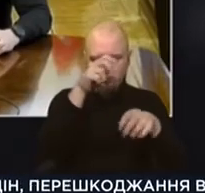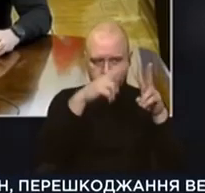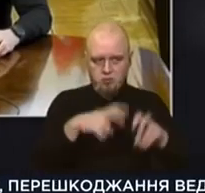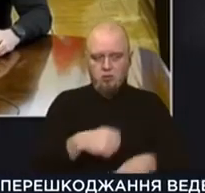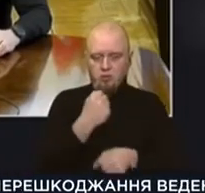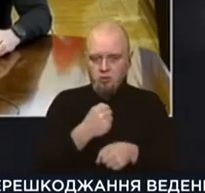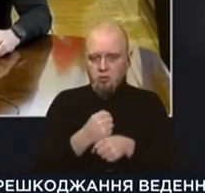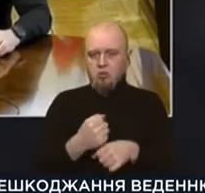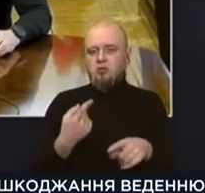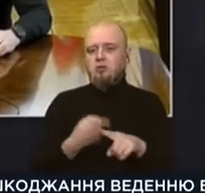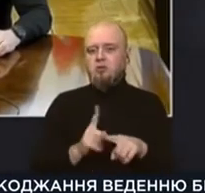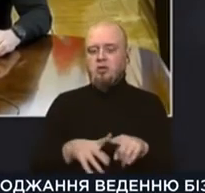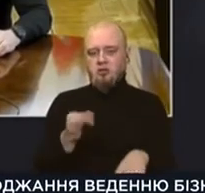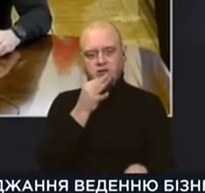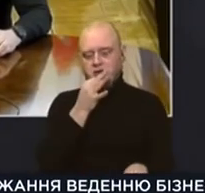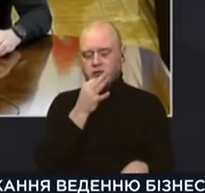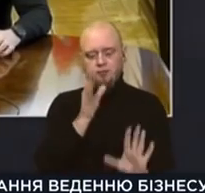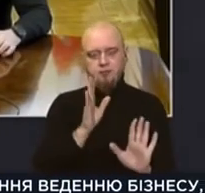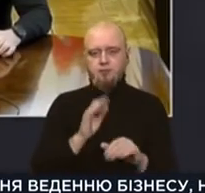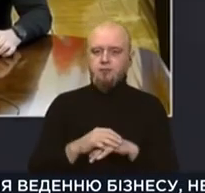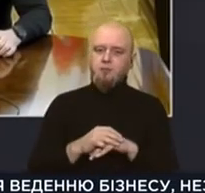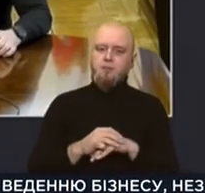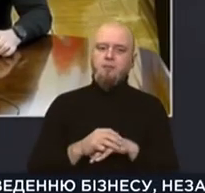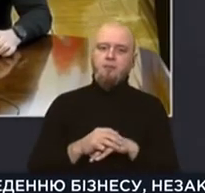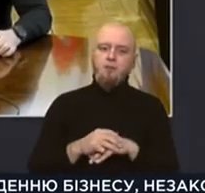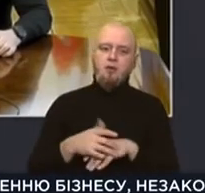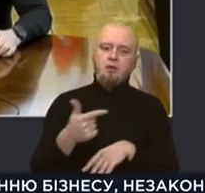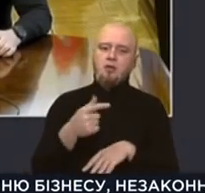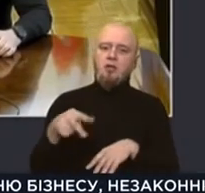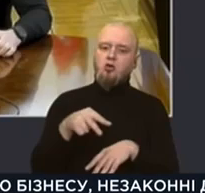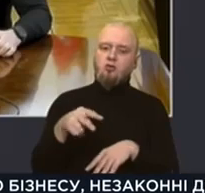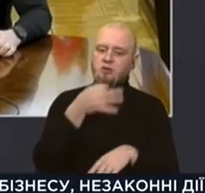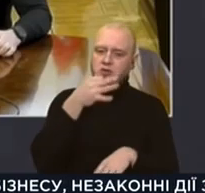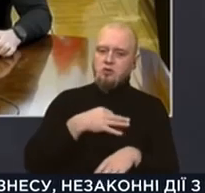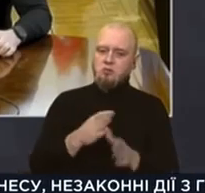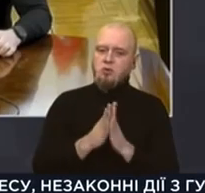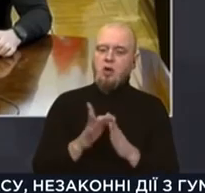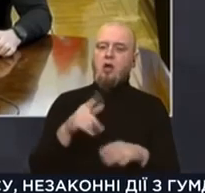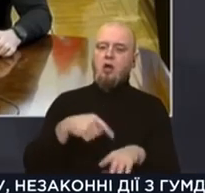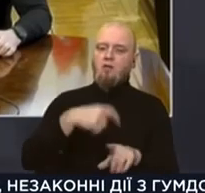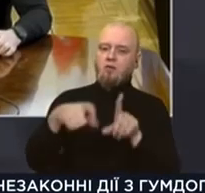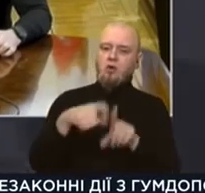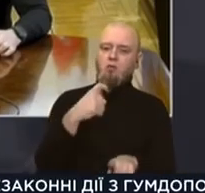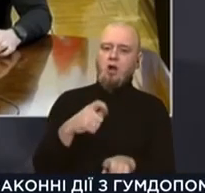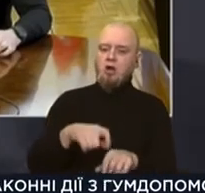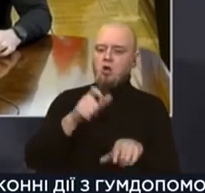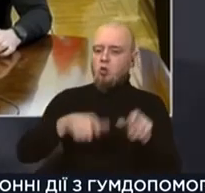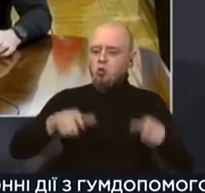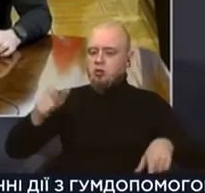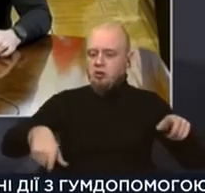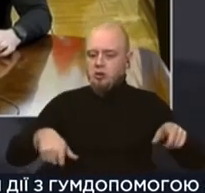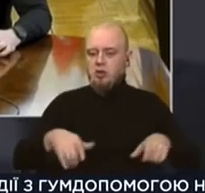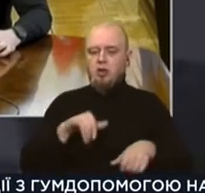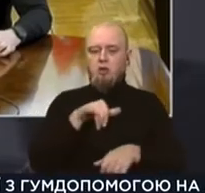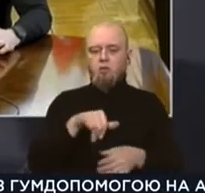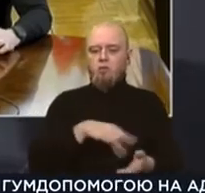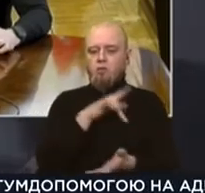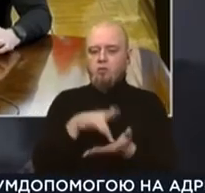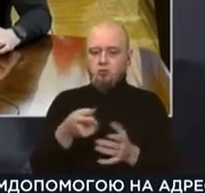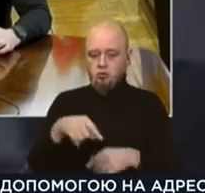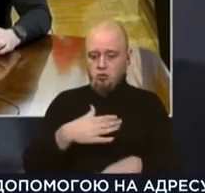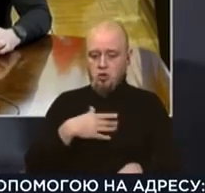тому це рано. Так, Геннадій Леонідович, скажіть, будь ласка, як відреагували, власне, люди у місті?